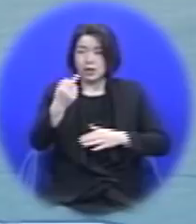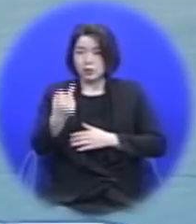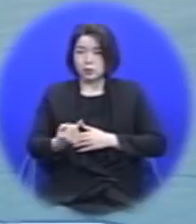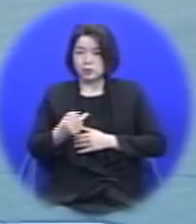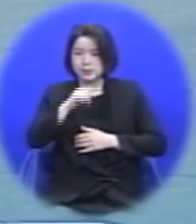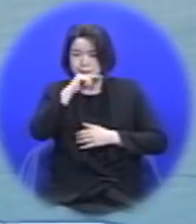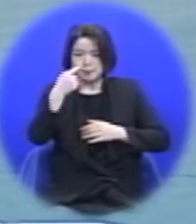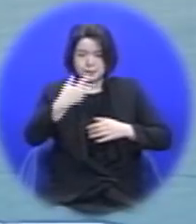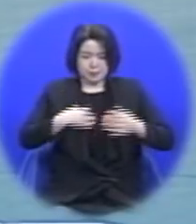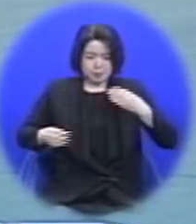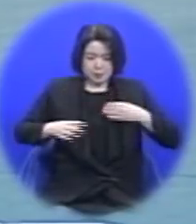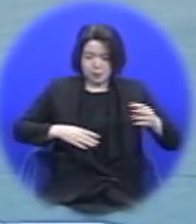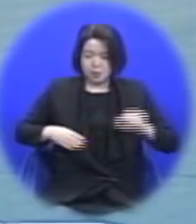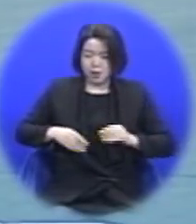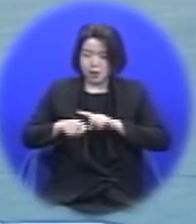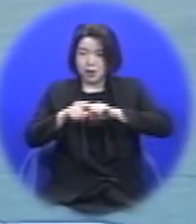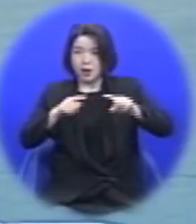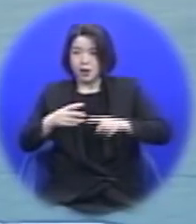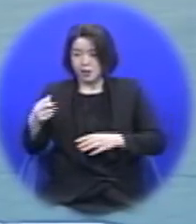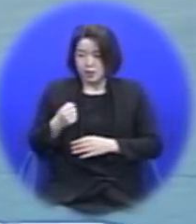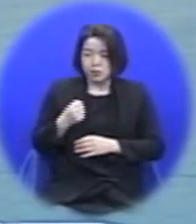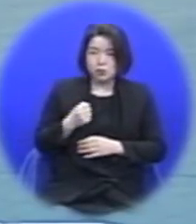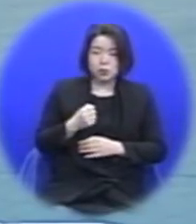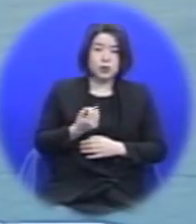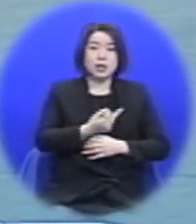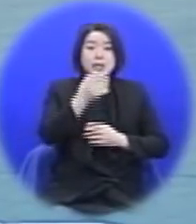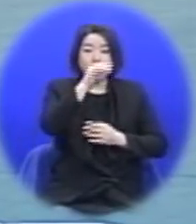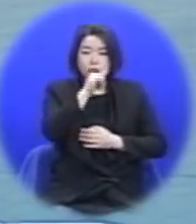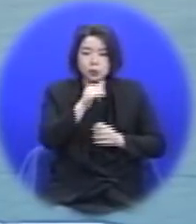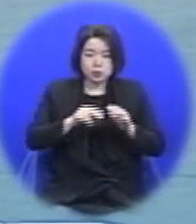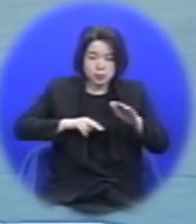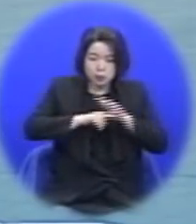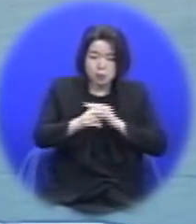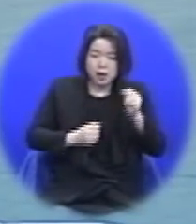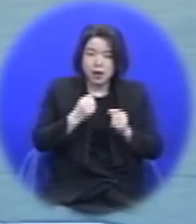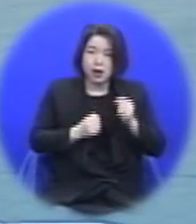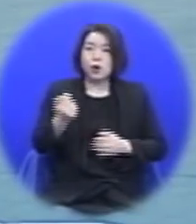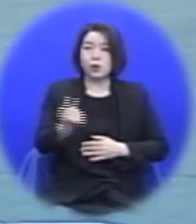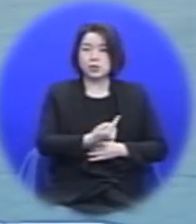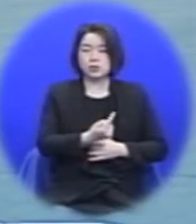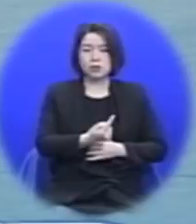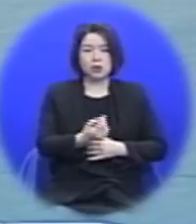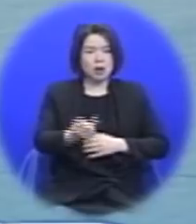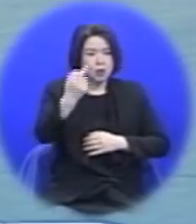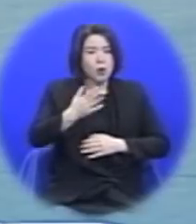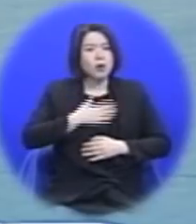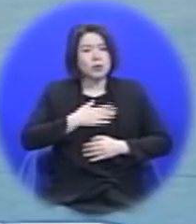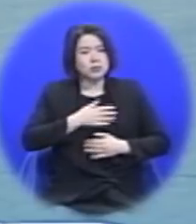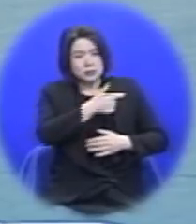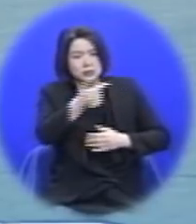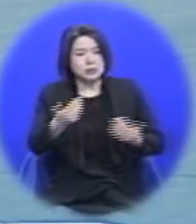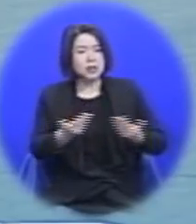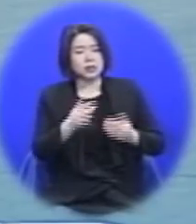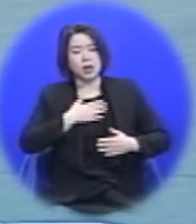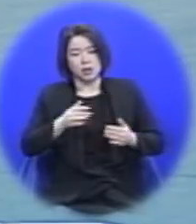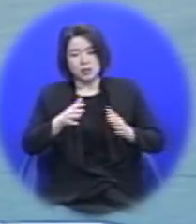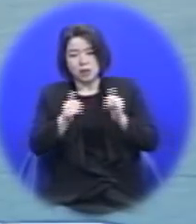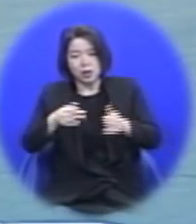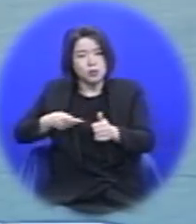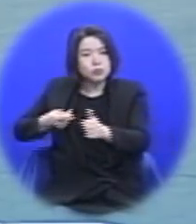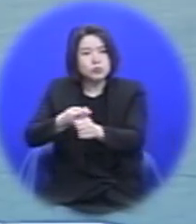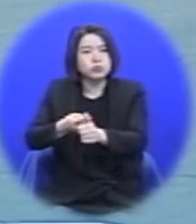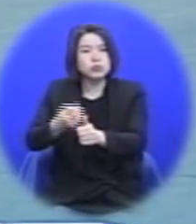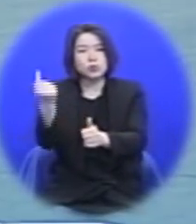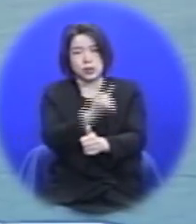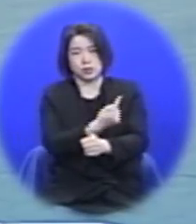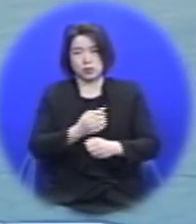들고 형에게로 도망쳐 왔습니다. 형, 큰일 났어. 내가 사람을 죽였어. 사람을 죽이고 온